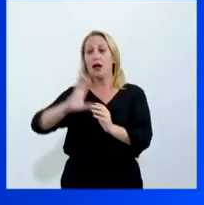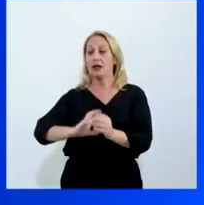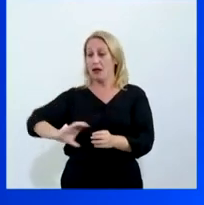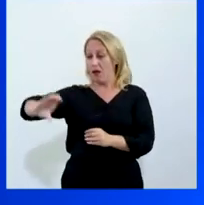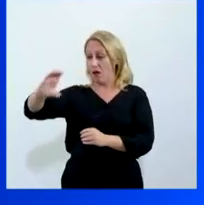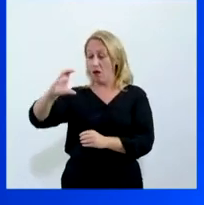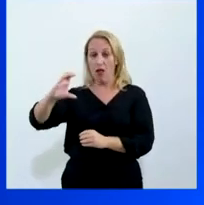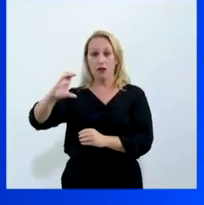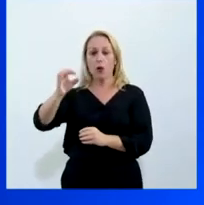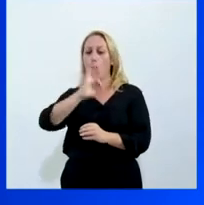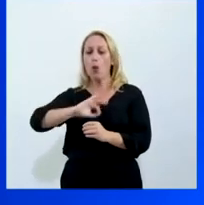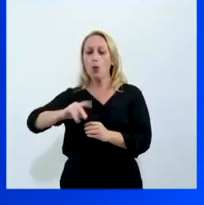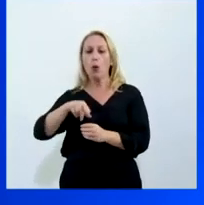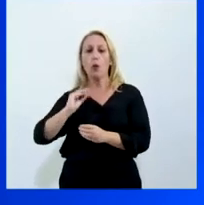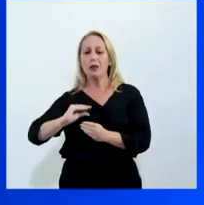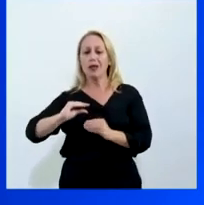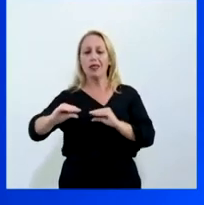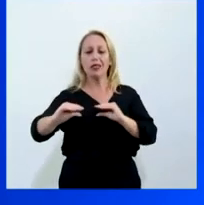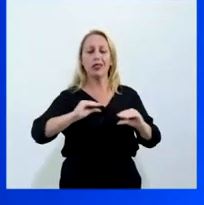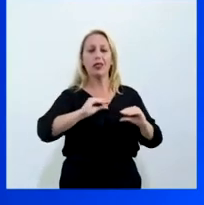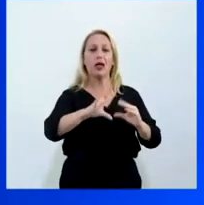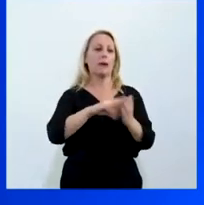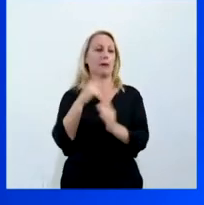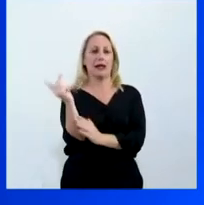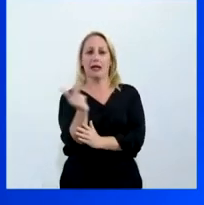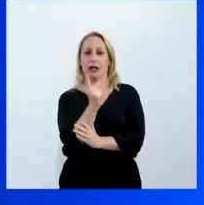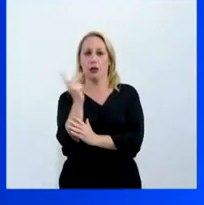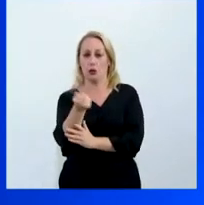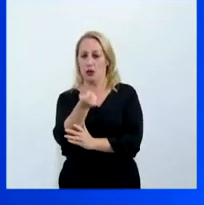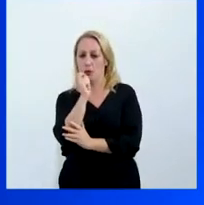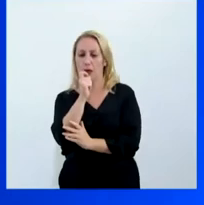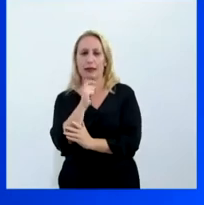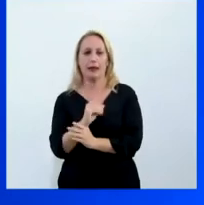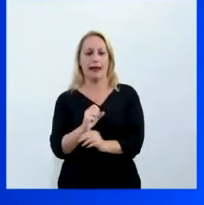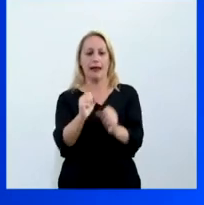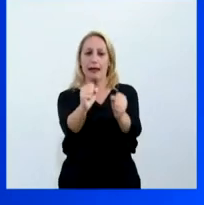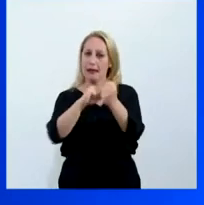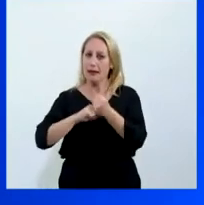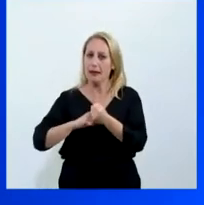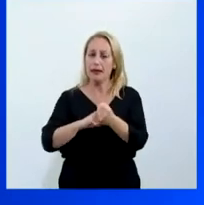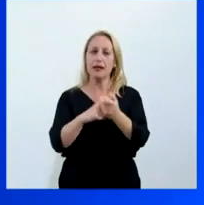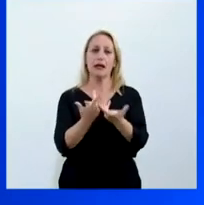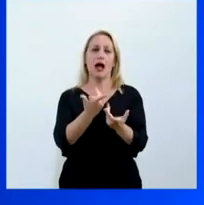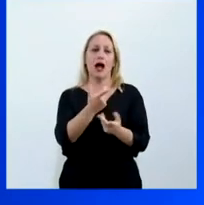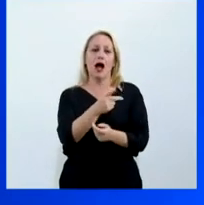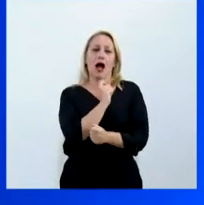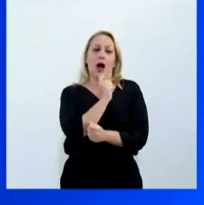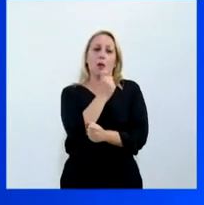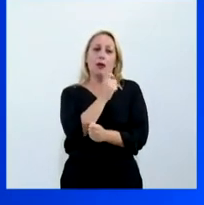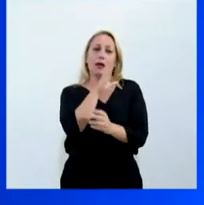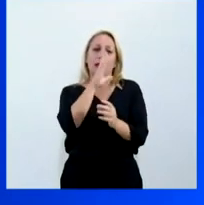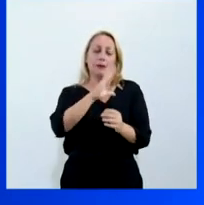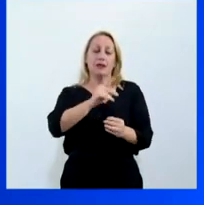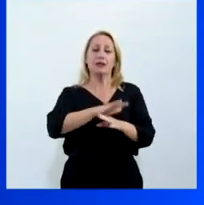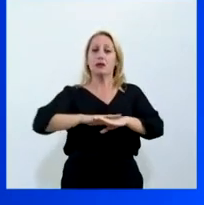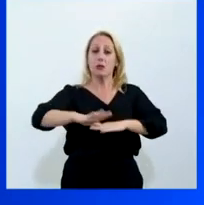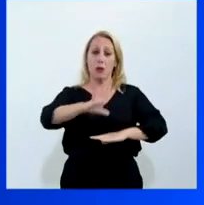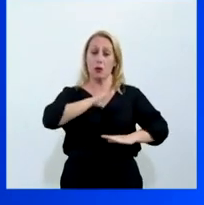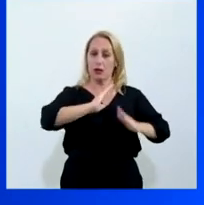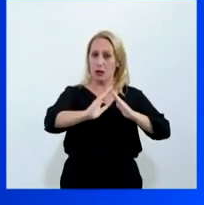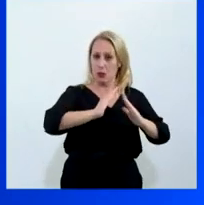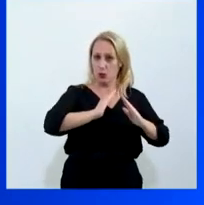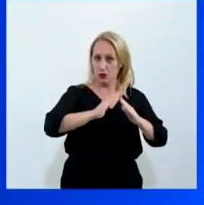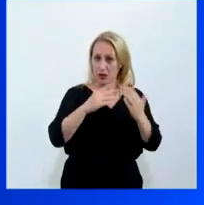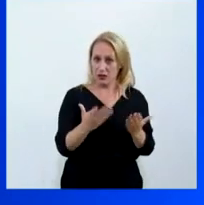χρειαζόμαστε περισσότερο, για την κοινωνική μας πολιτική, για την υγεία, για την παιδεία, για την πολιτική προστασία. Είναι λοιπόν ζήτημα